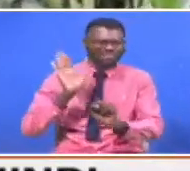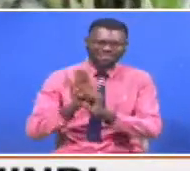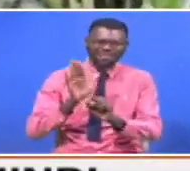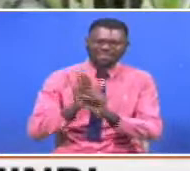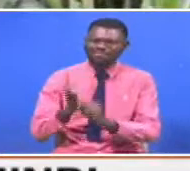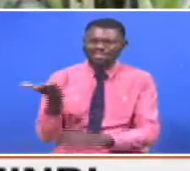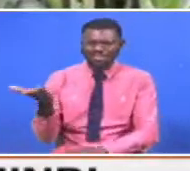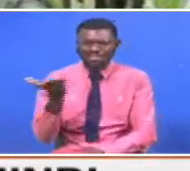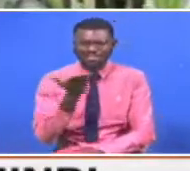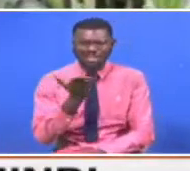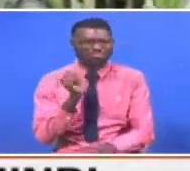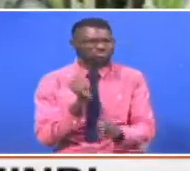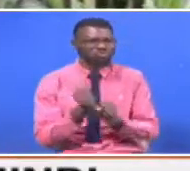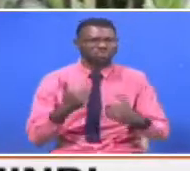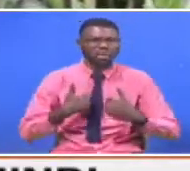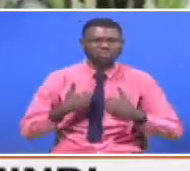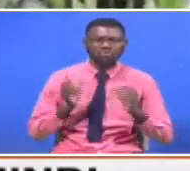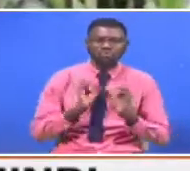hawana kazi.